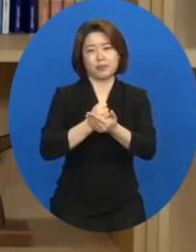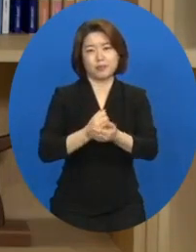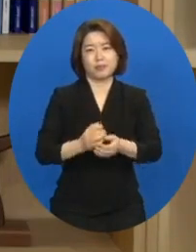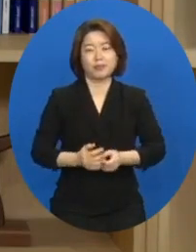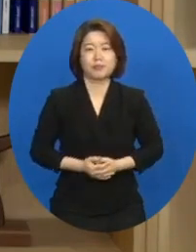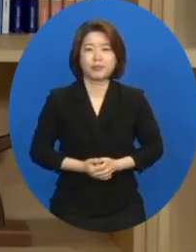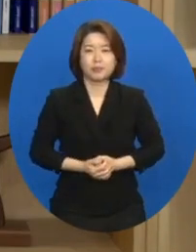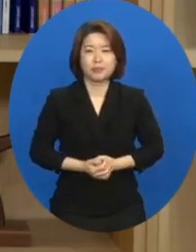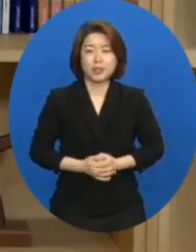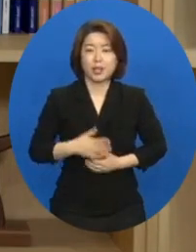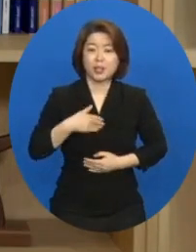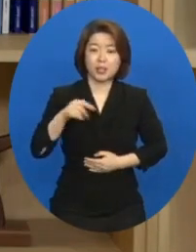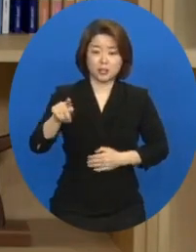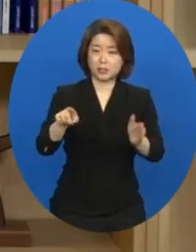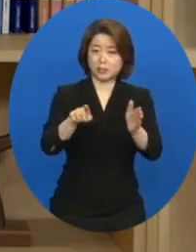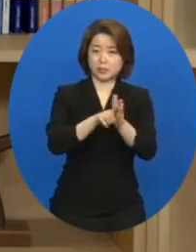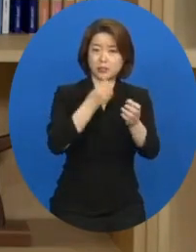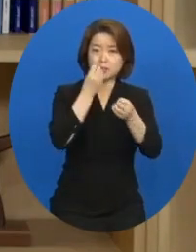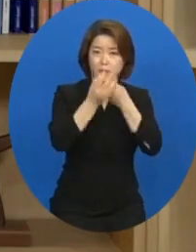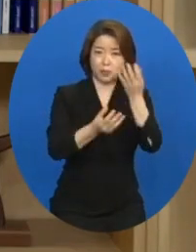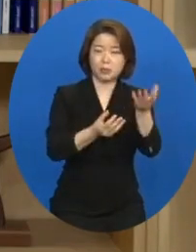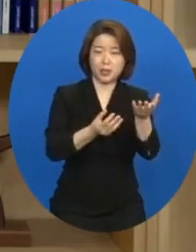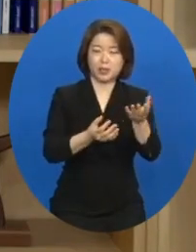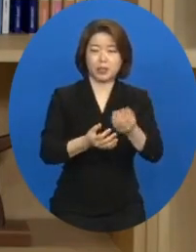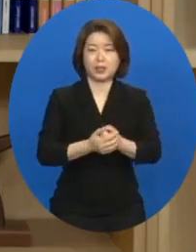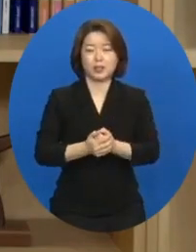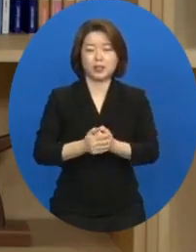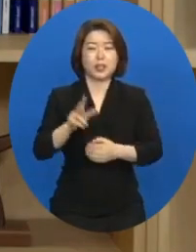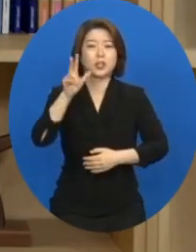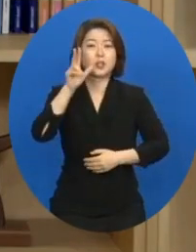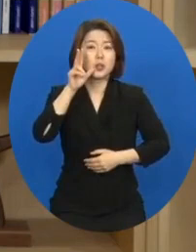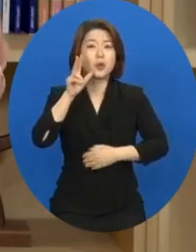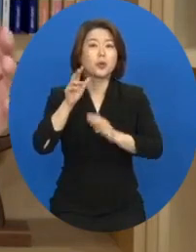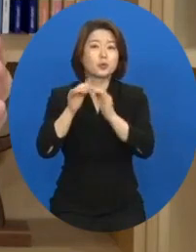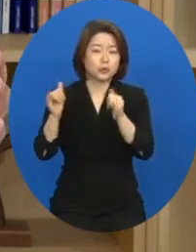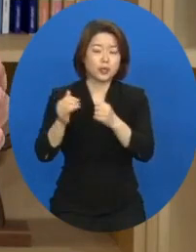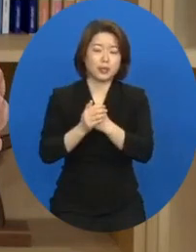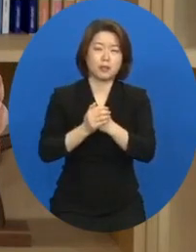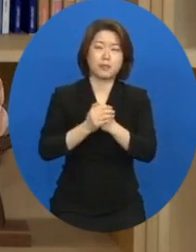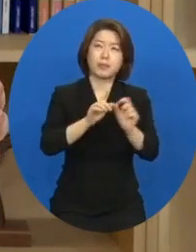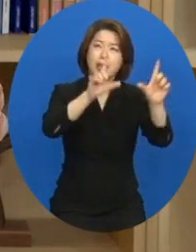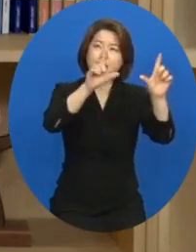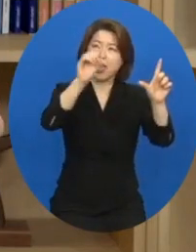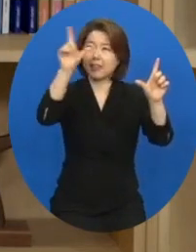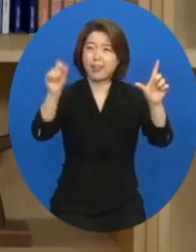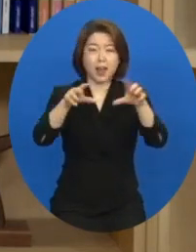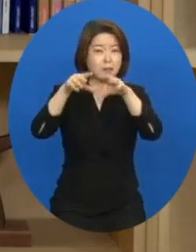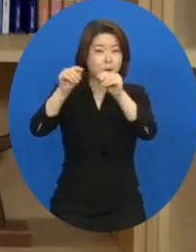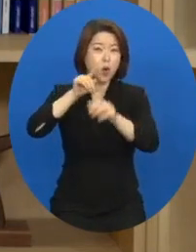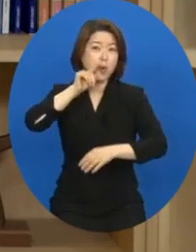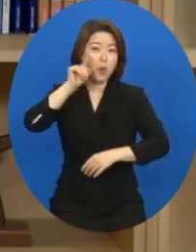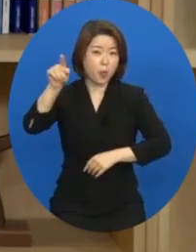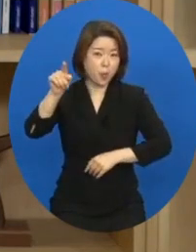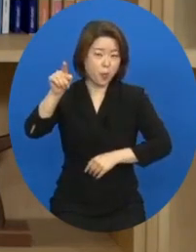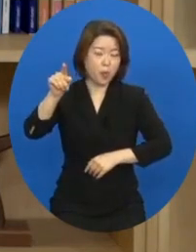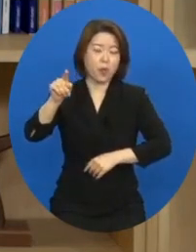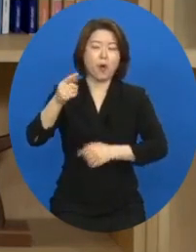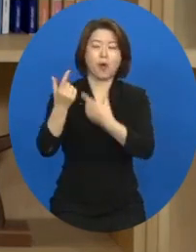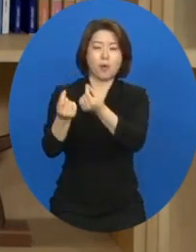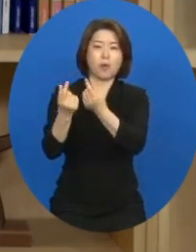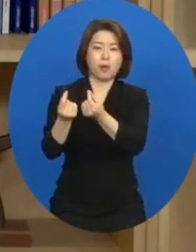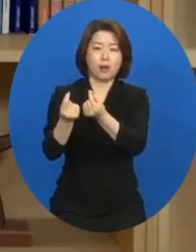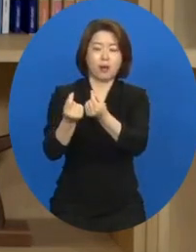그 신앙고백이 여호수아가 해와 달을 멈추라 고 명령한 것과